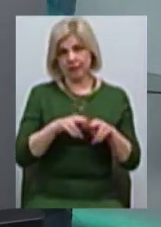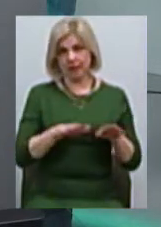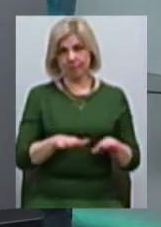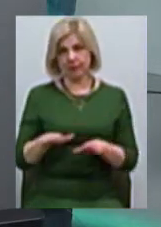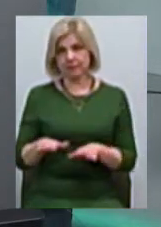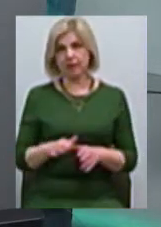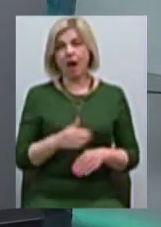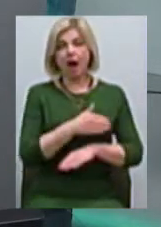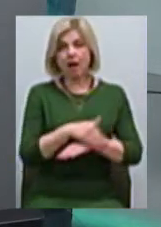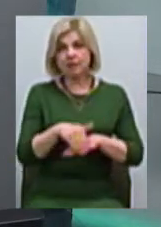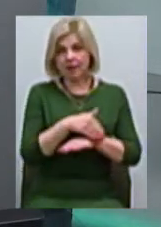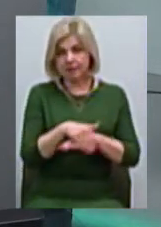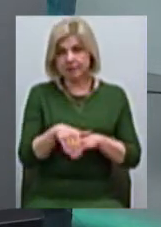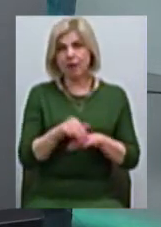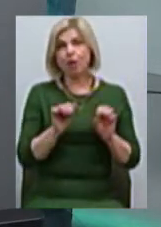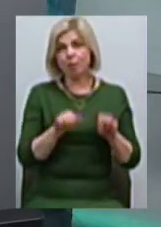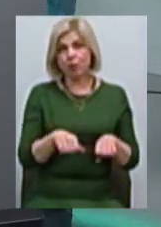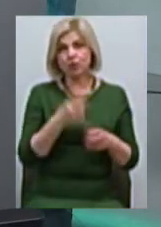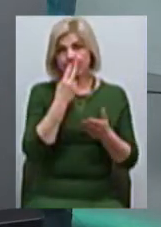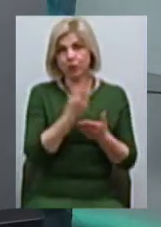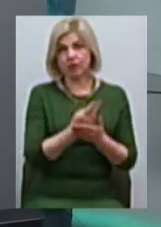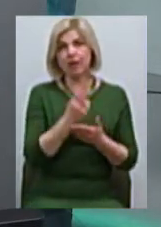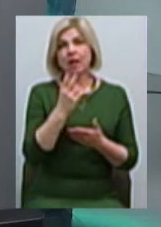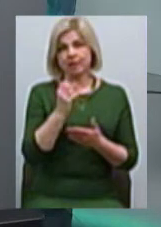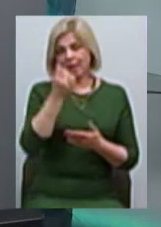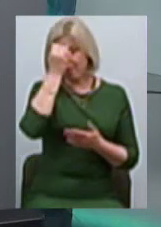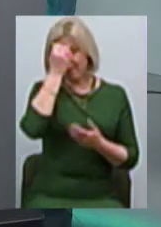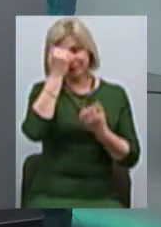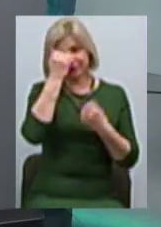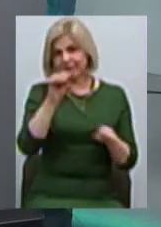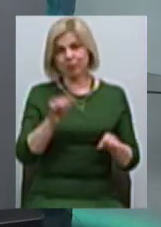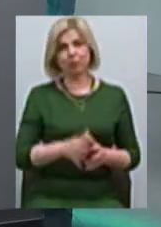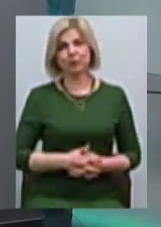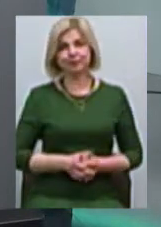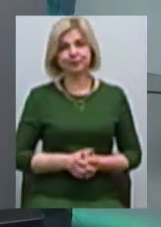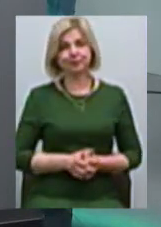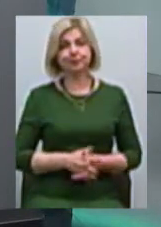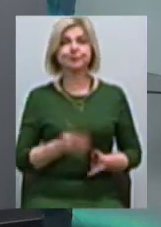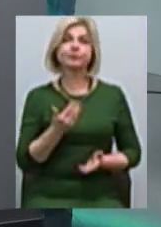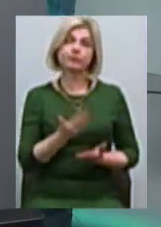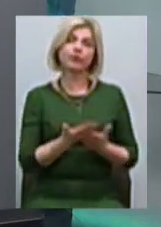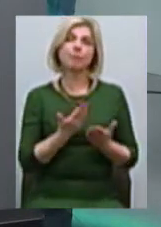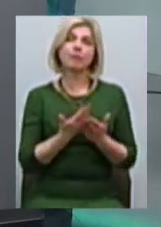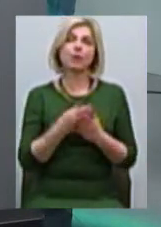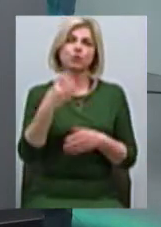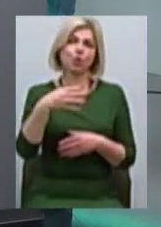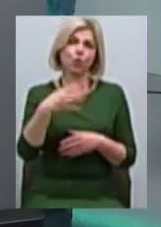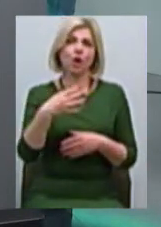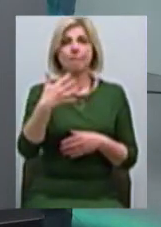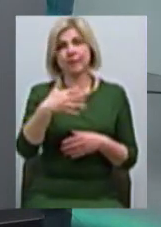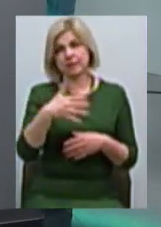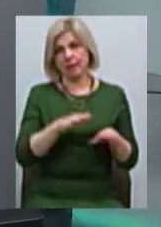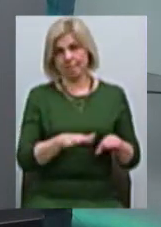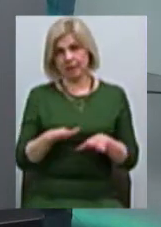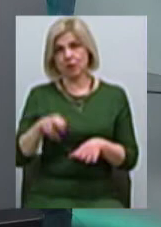Тому адреси можна подивитися, їх на пам'ять не пам'ятаю. Тобто їх близько 40-50 по